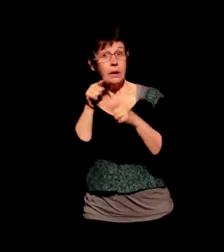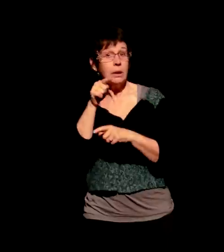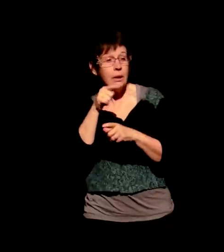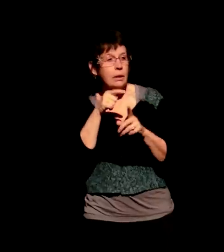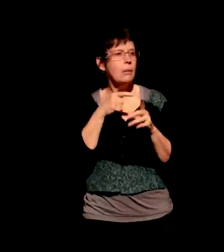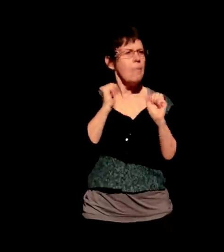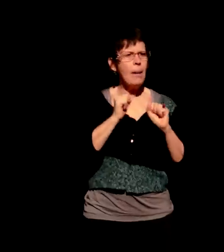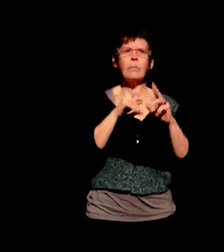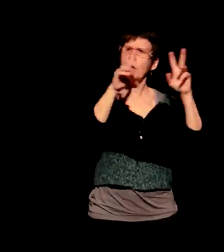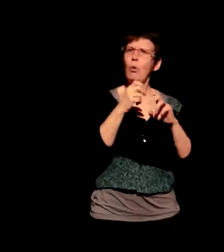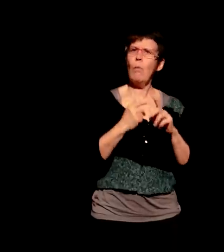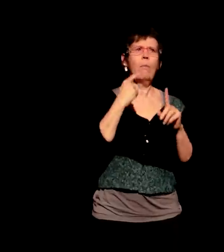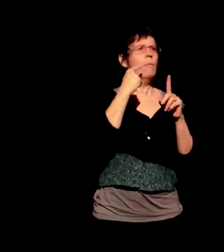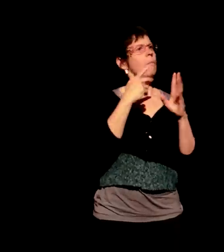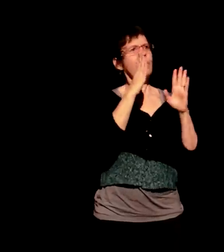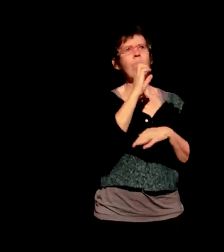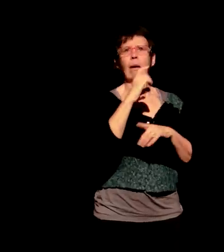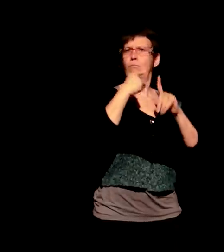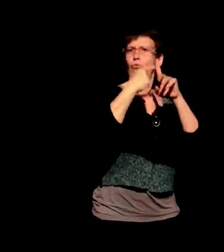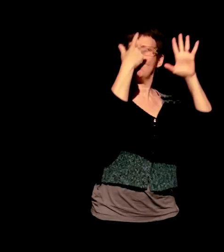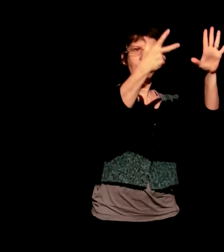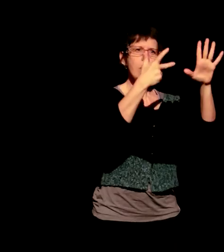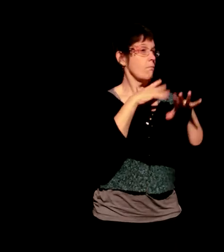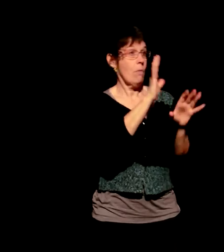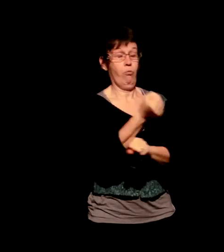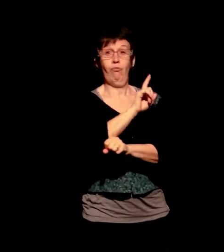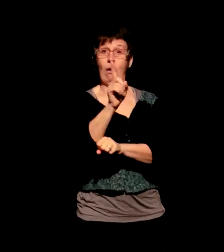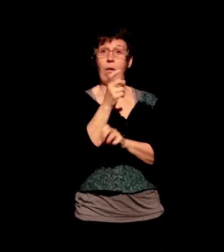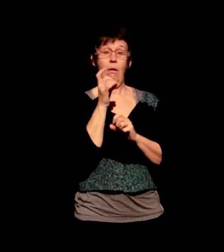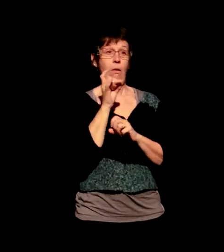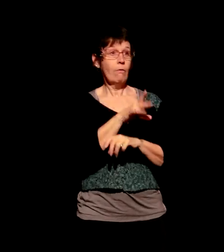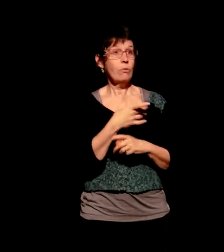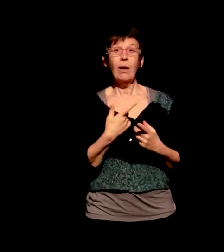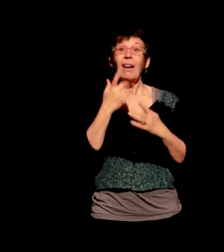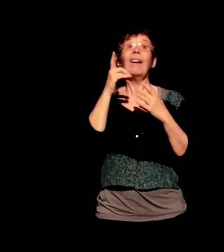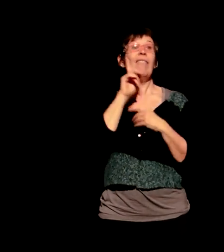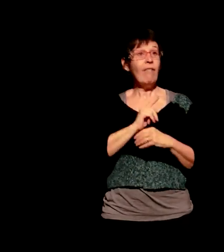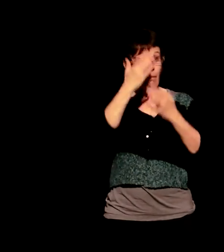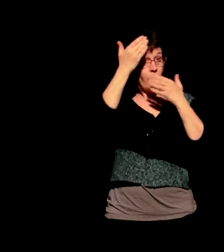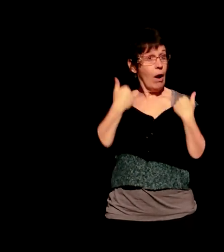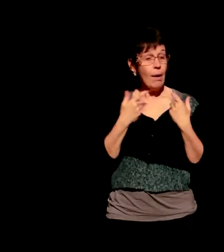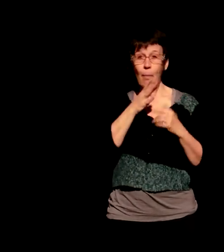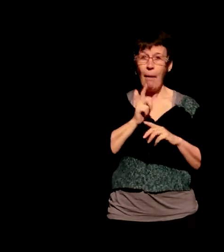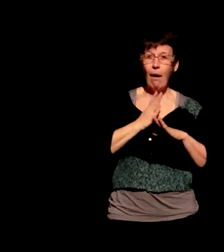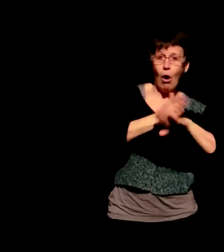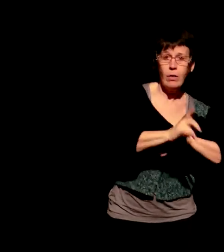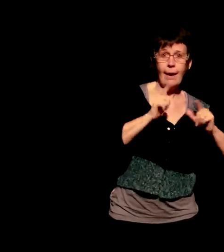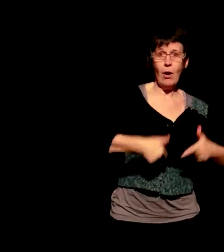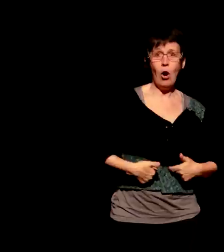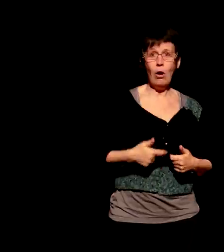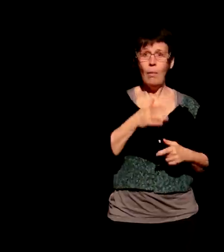De ne pas voir qu'en France, les femmes voilées n'ont même plus le droit d'aller à l'école et de partager des savoirs avec les gens. Bientôt, peut-être même, elles n'auront plus le